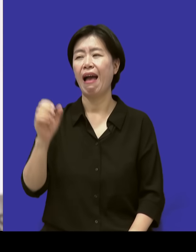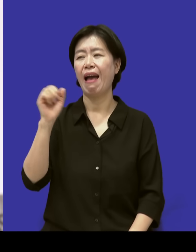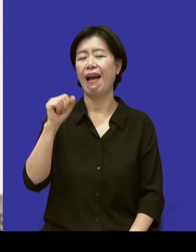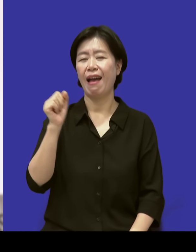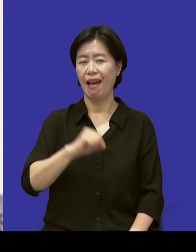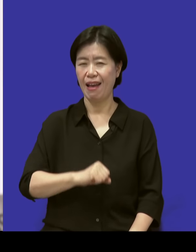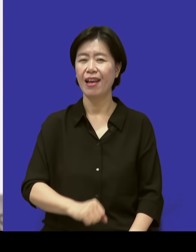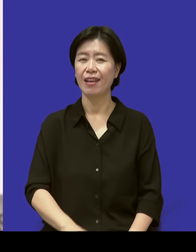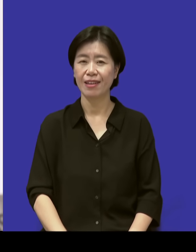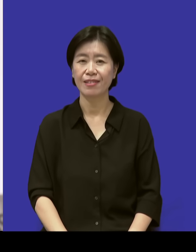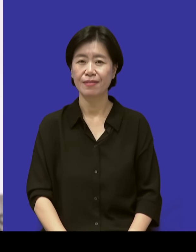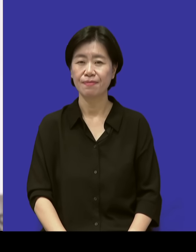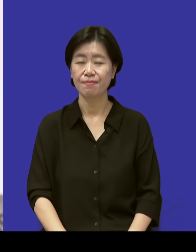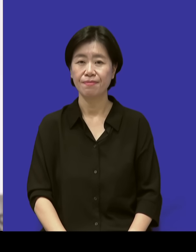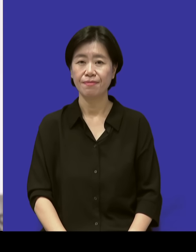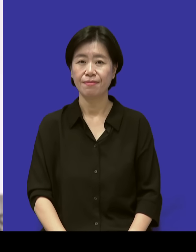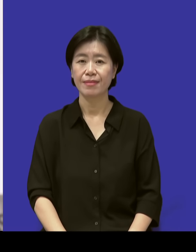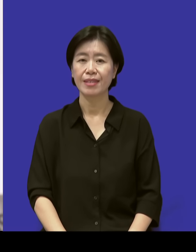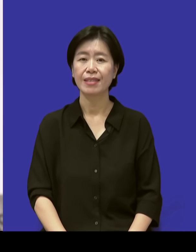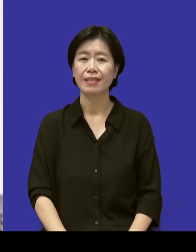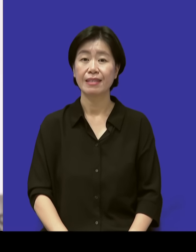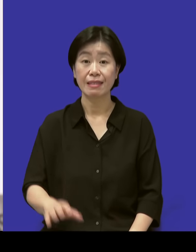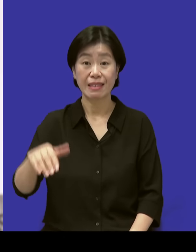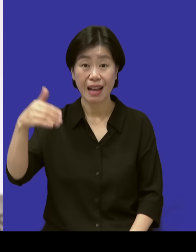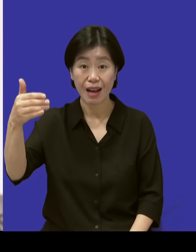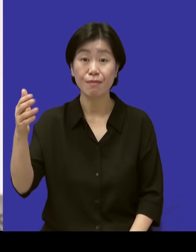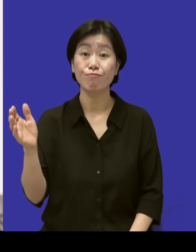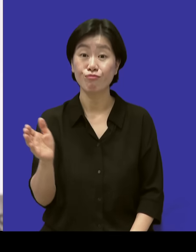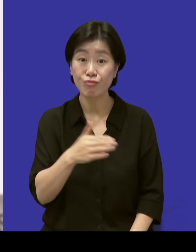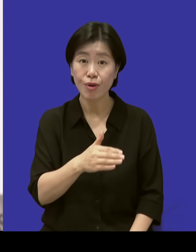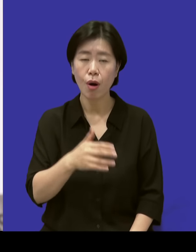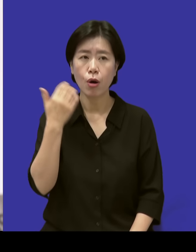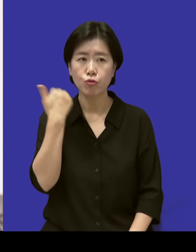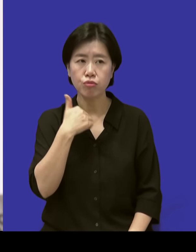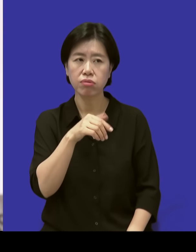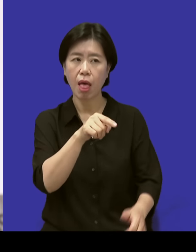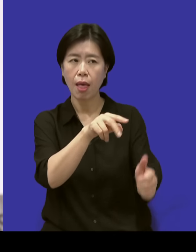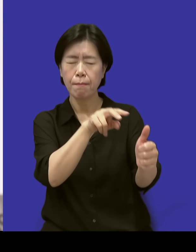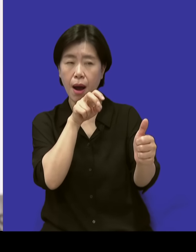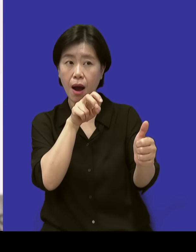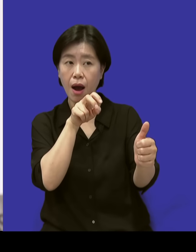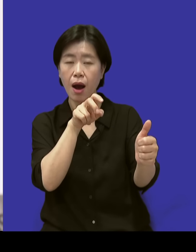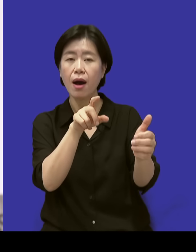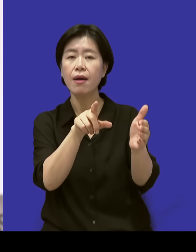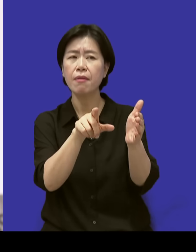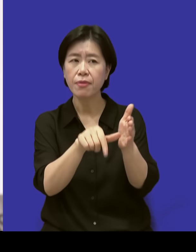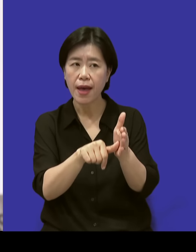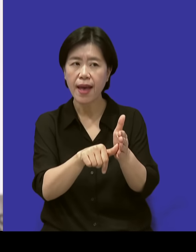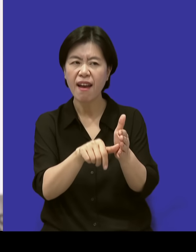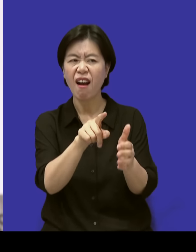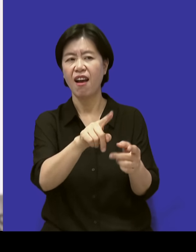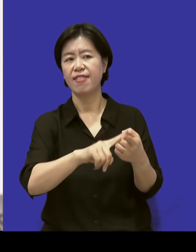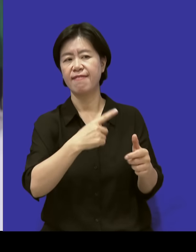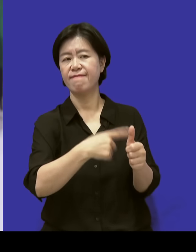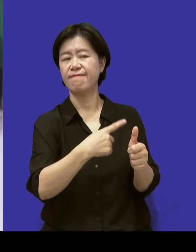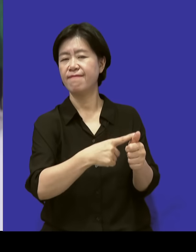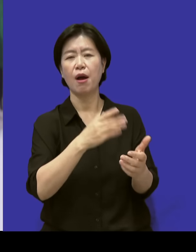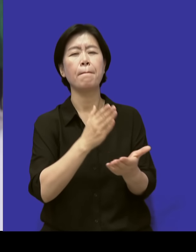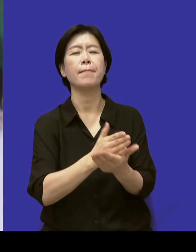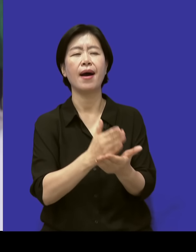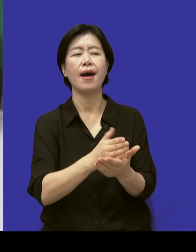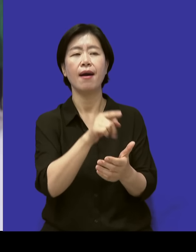있구나. 그래서 제가 그 다음부터는 누가 미워지면은 그 사람 저주하기보다는 그 사람 위해서